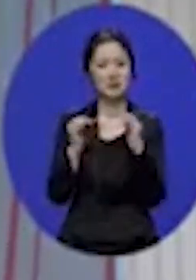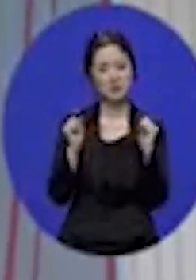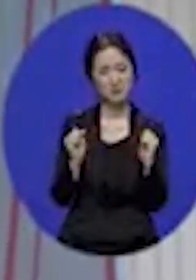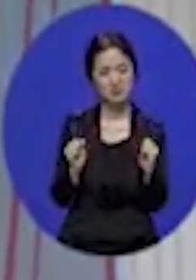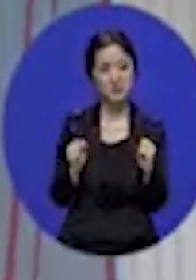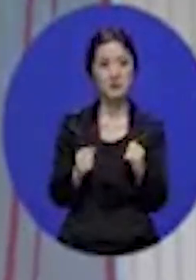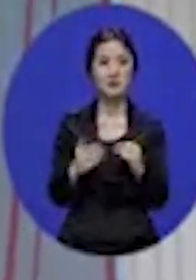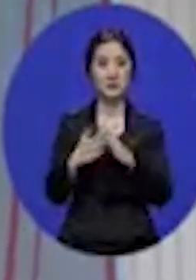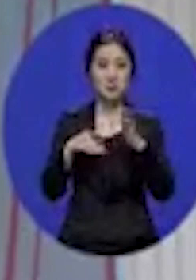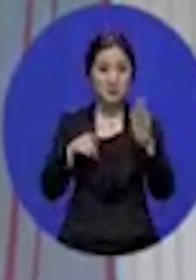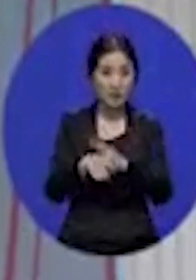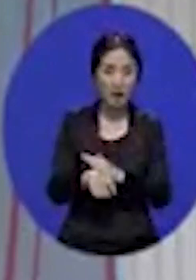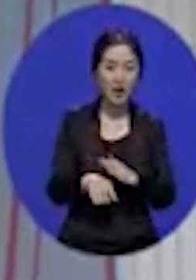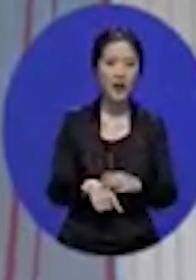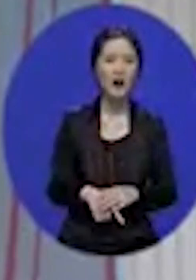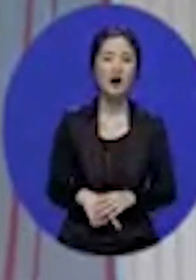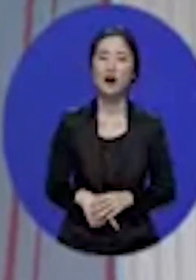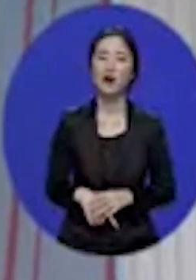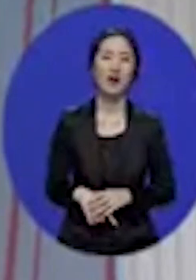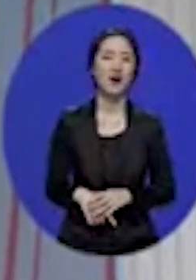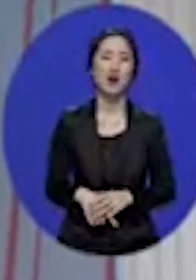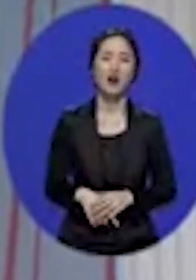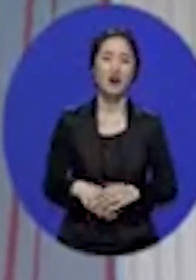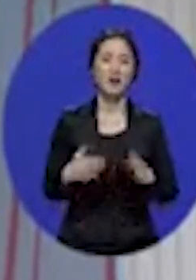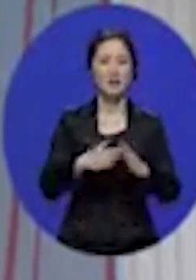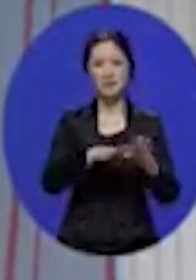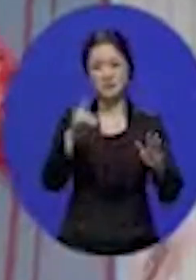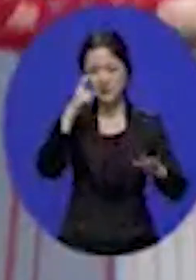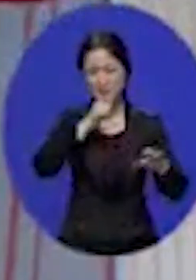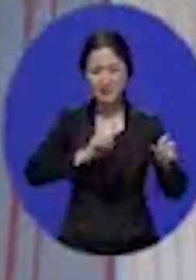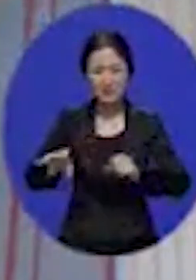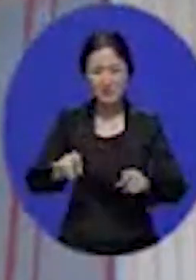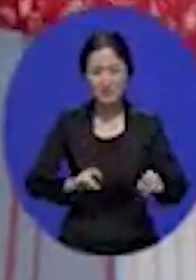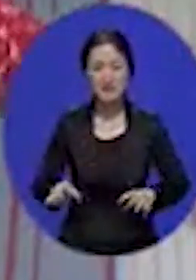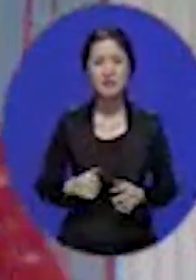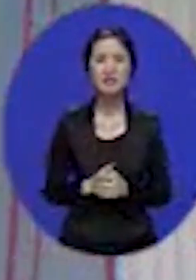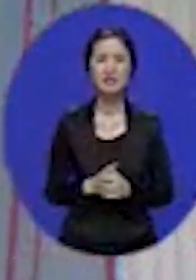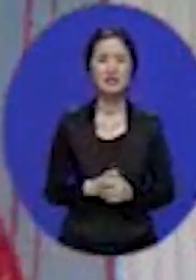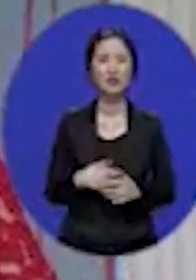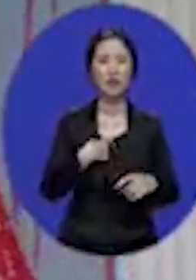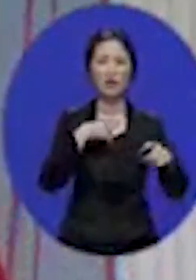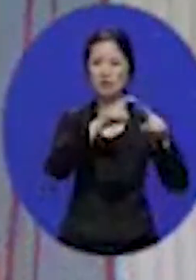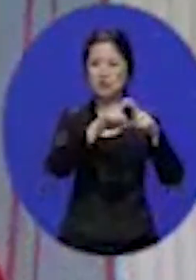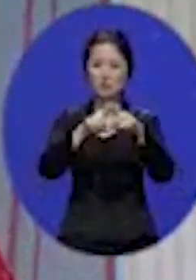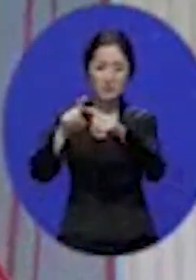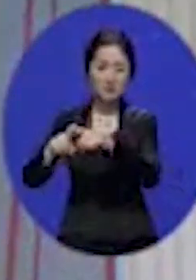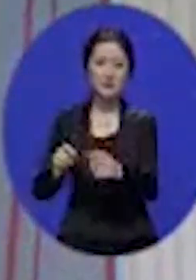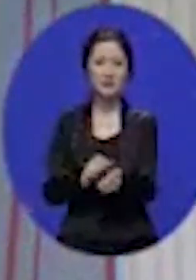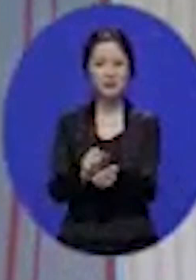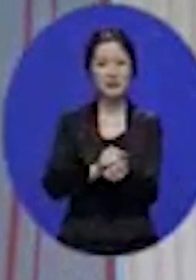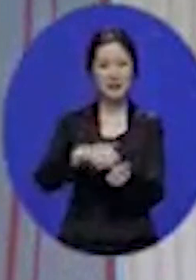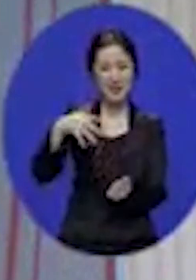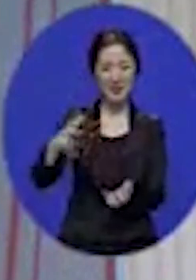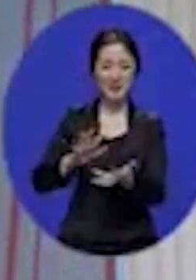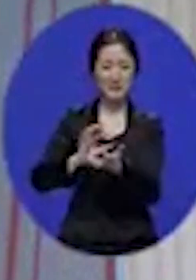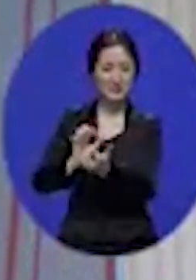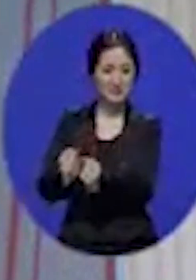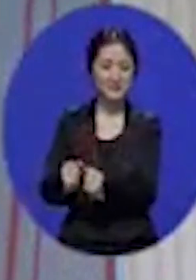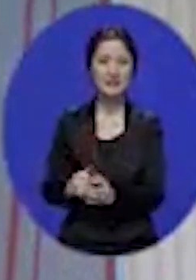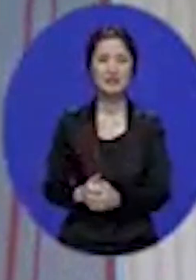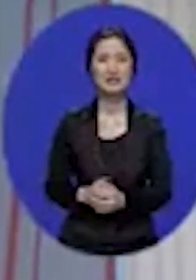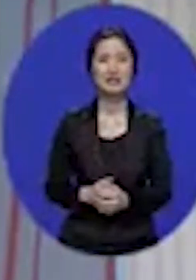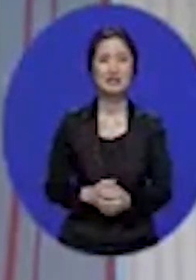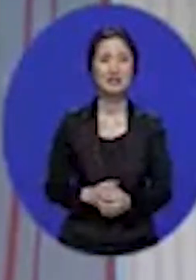집에 들어가면 개판 5분전인 거예요. 막 문고리에다가 옷 다 걸어놓고 빨래 막 쭈그러져갖고 다